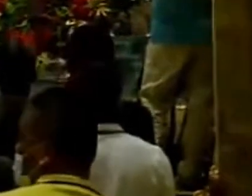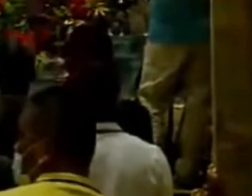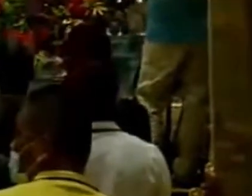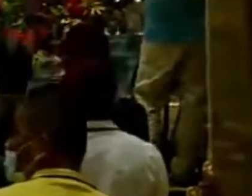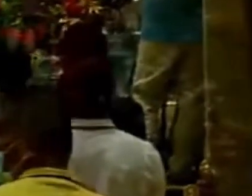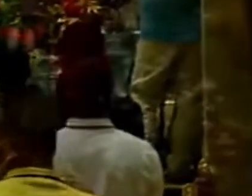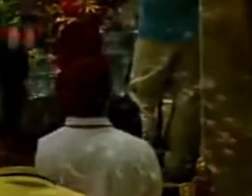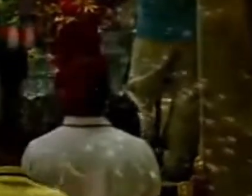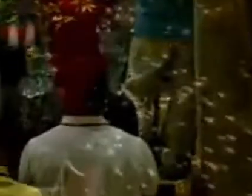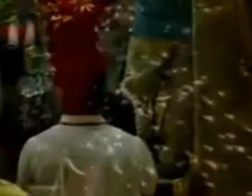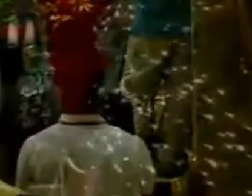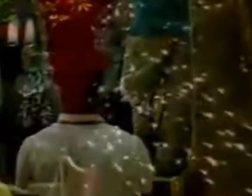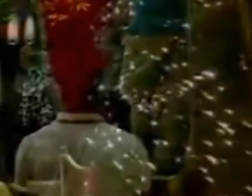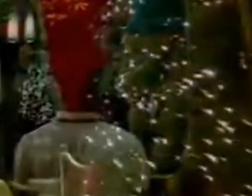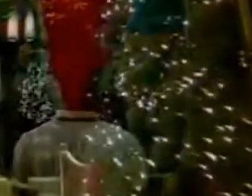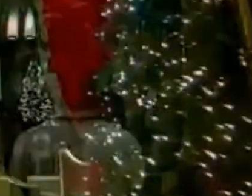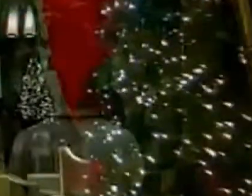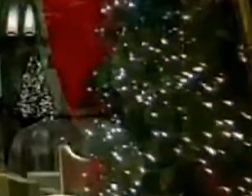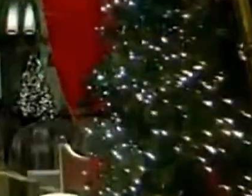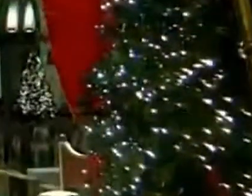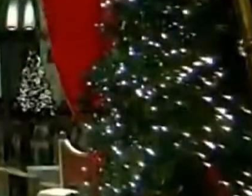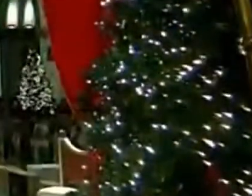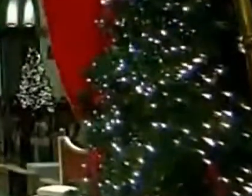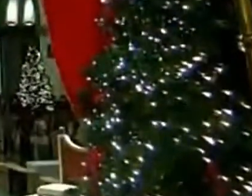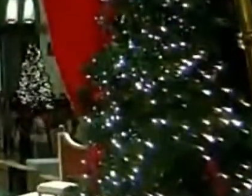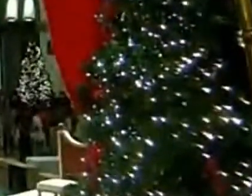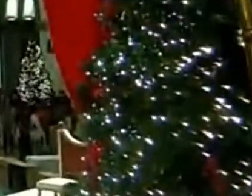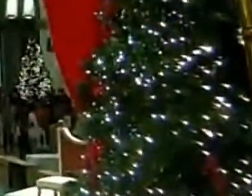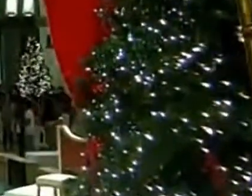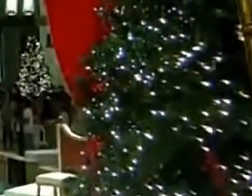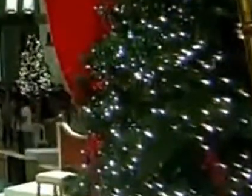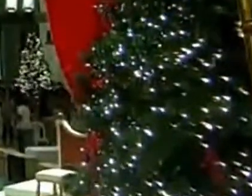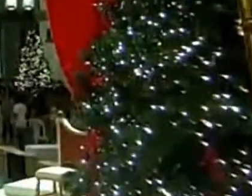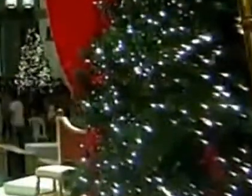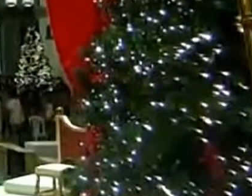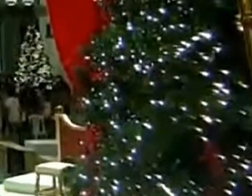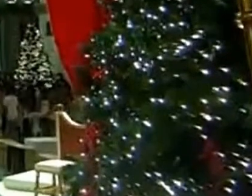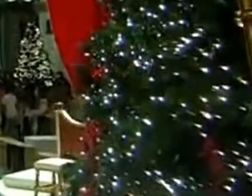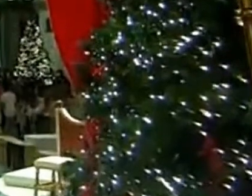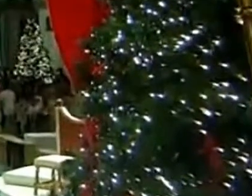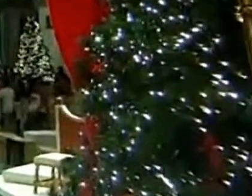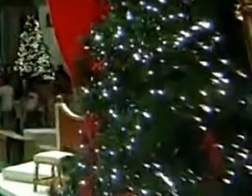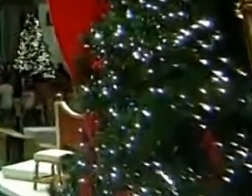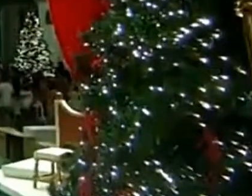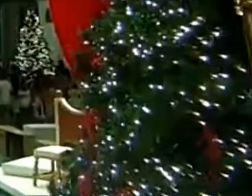Thank you.